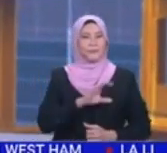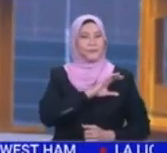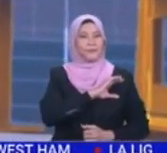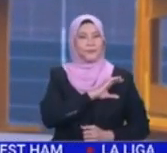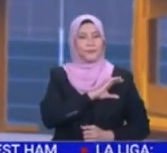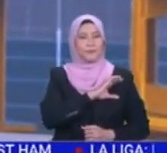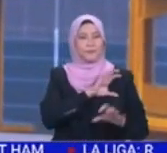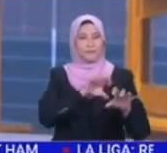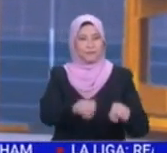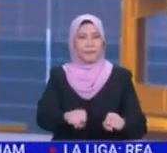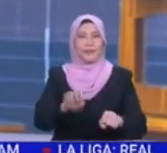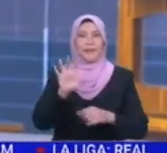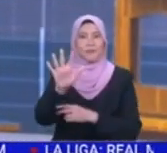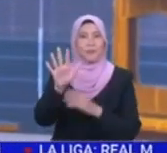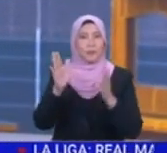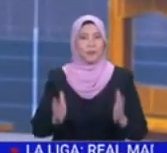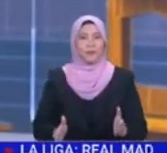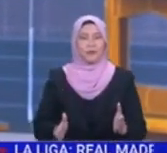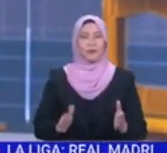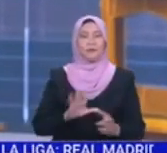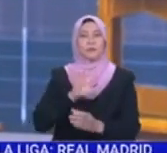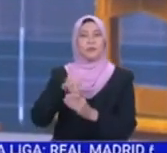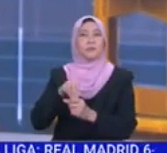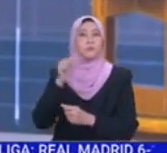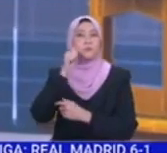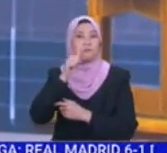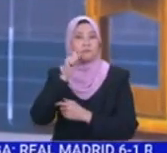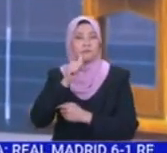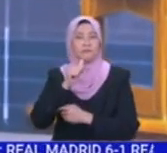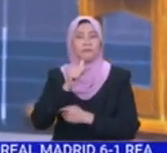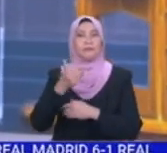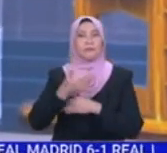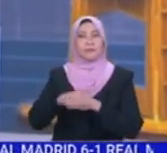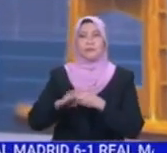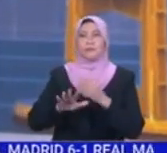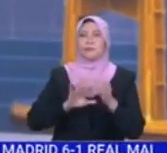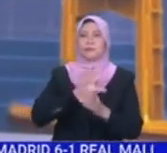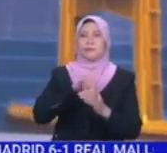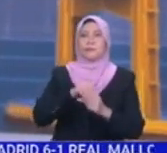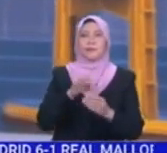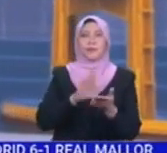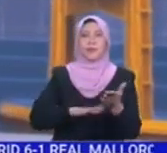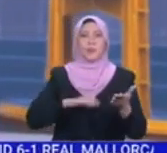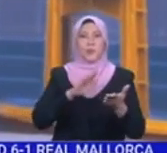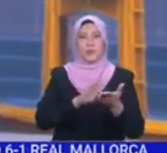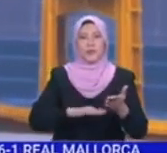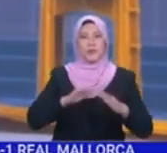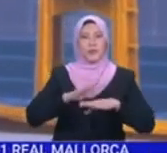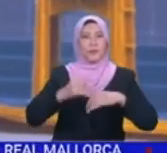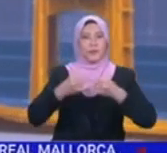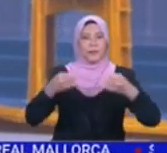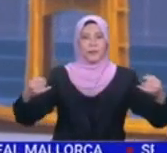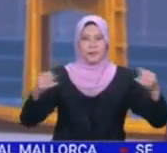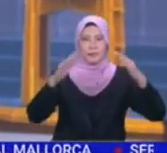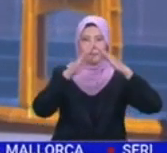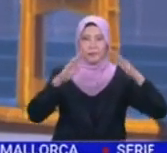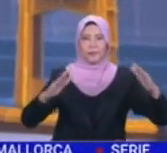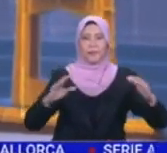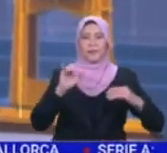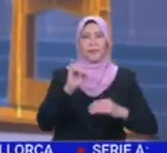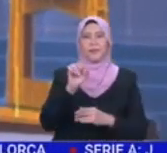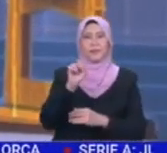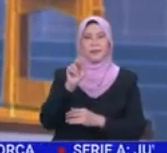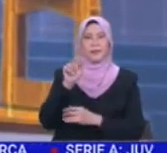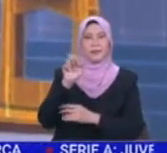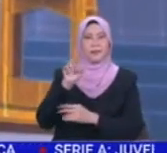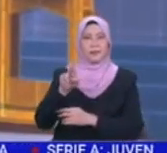Polis memberkas 5 individu termasuk seorang wanita selepas terbabit kegiatan judi dalam talian di sebuah rumah di Iskandar